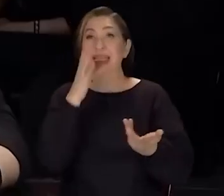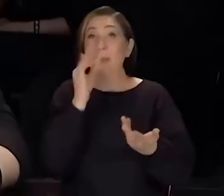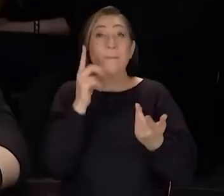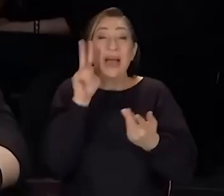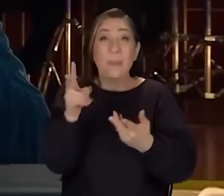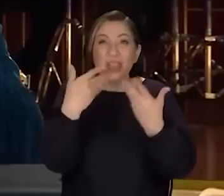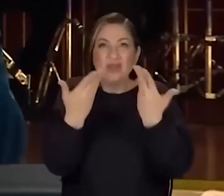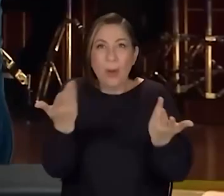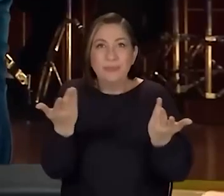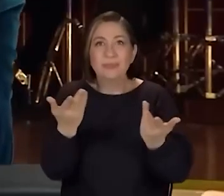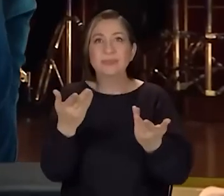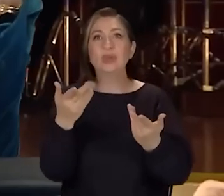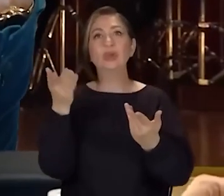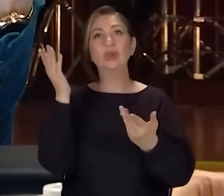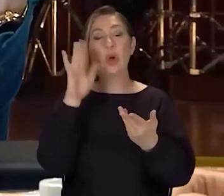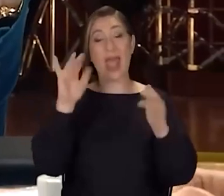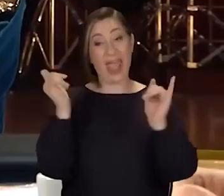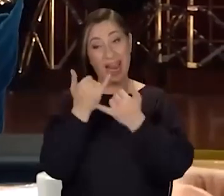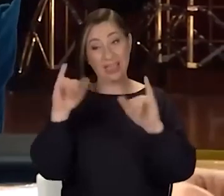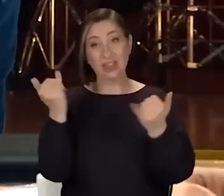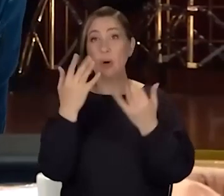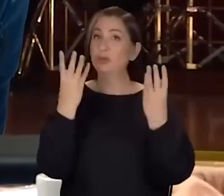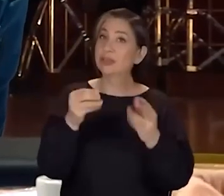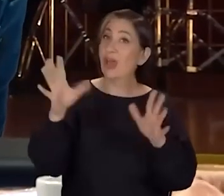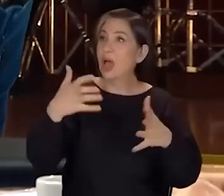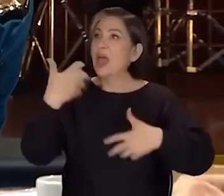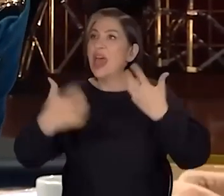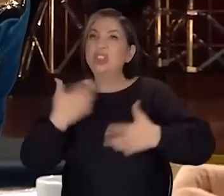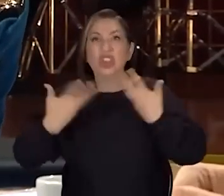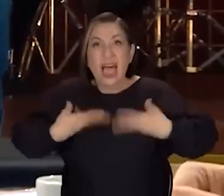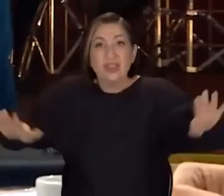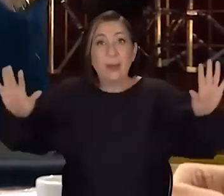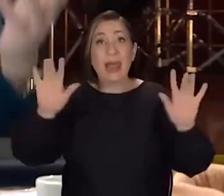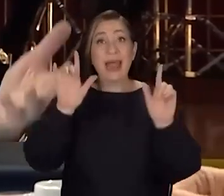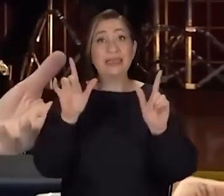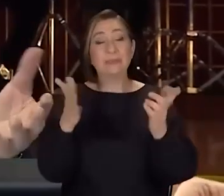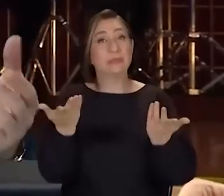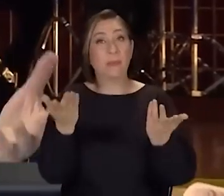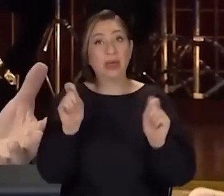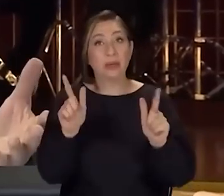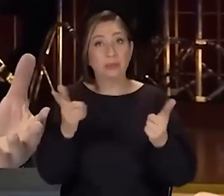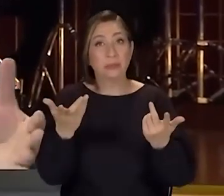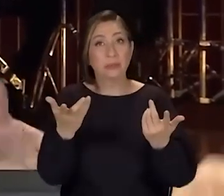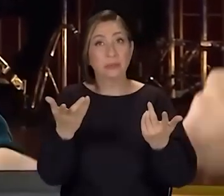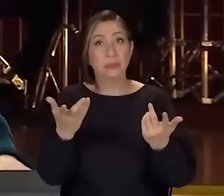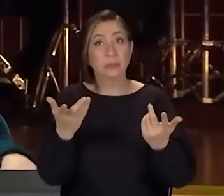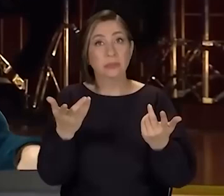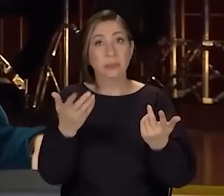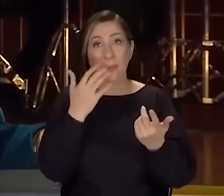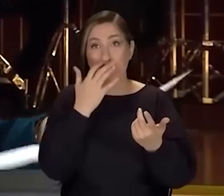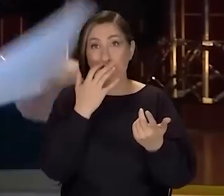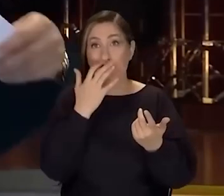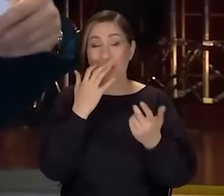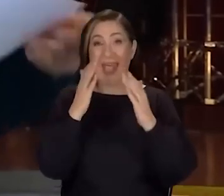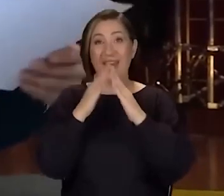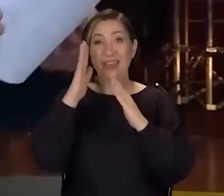bakıp anlatacağım? Yani ondan sonra ya eğlenceye vuracaksın. Adrenalin nasıl şey yapacak? Yani gidip yani şey şimdi... Yani